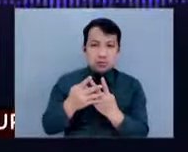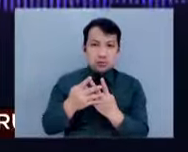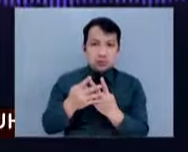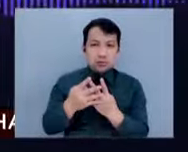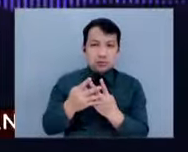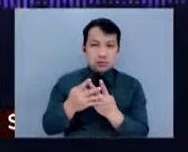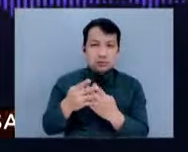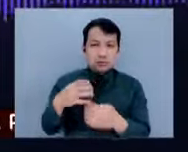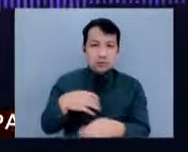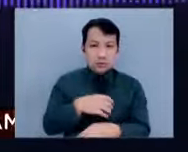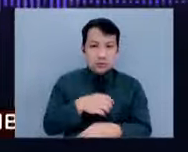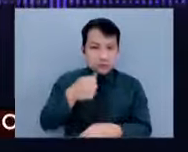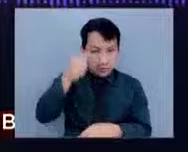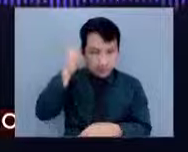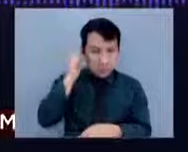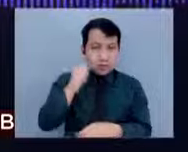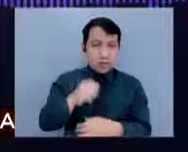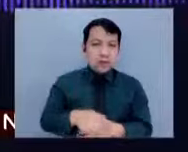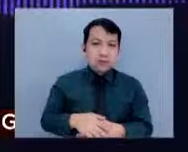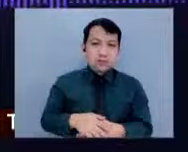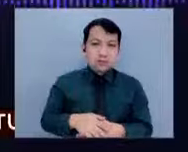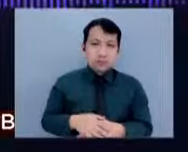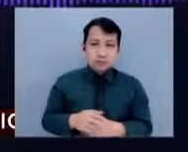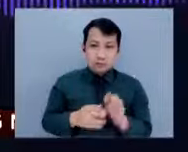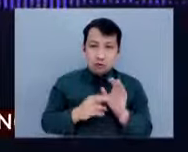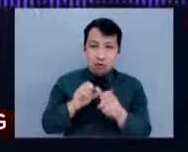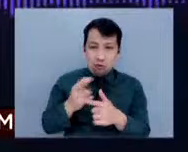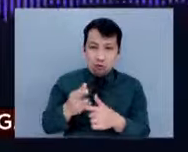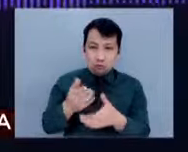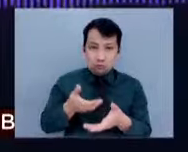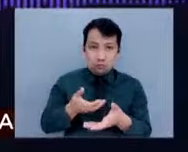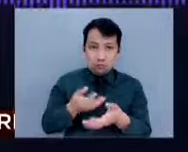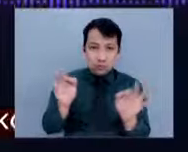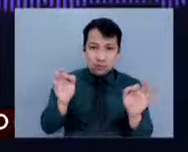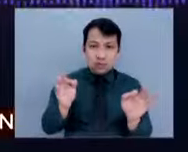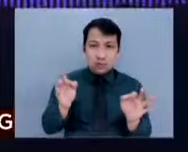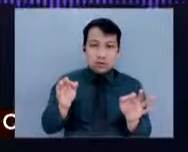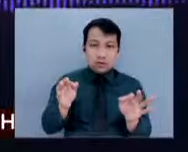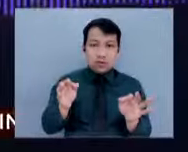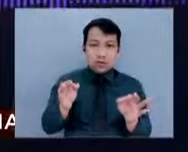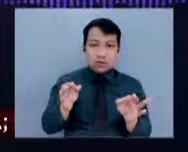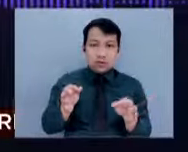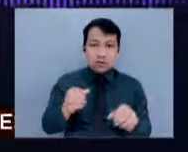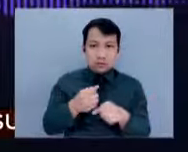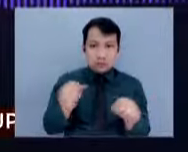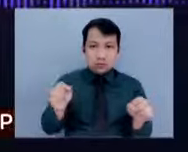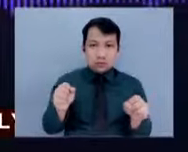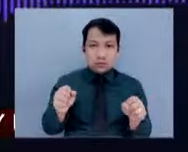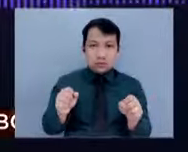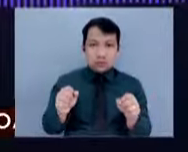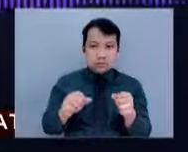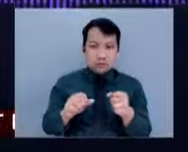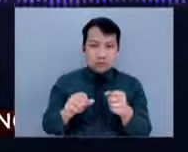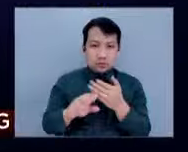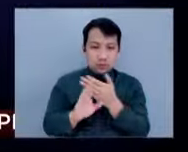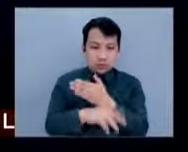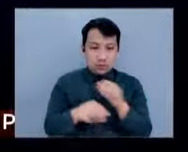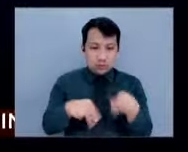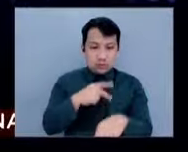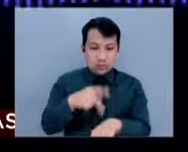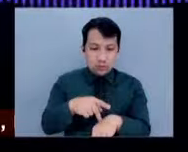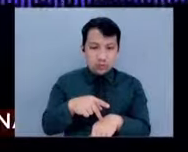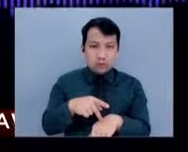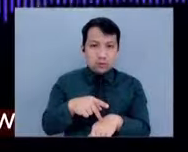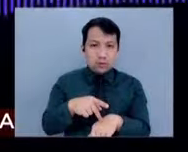keep detaining Representative Teves or to release him or to give him safe refuge or to return him to the country. Dalhin